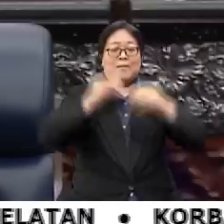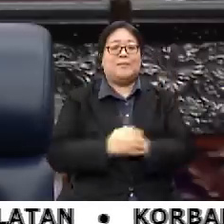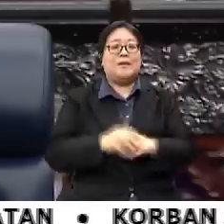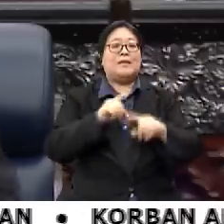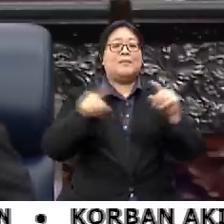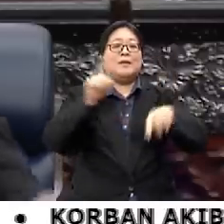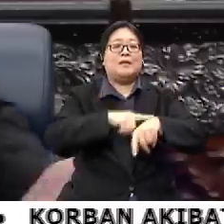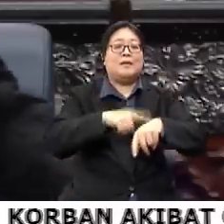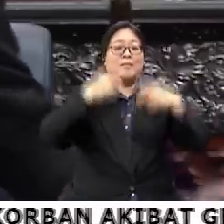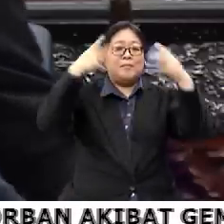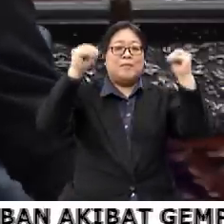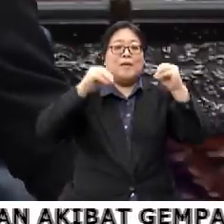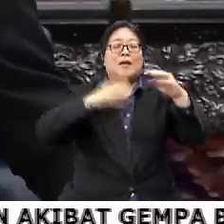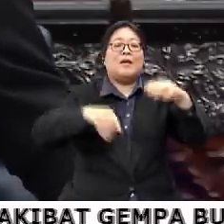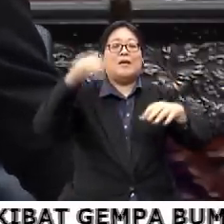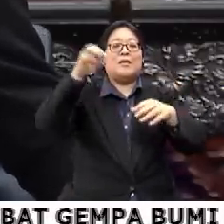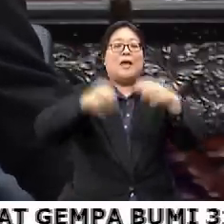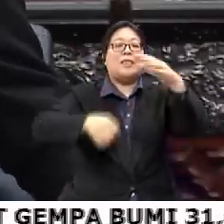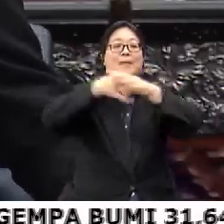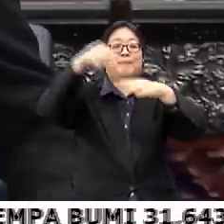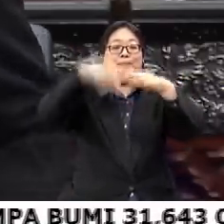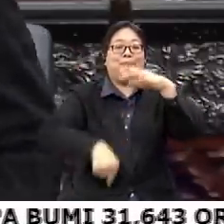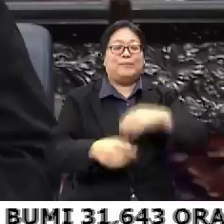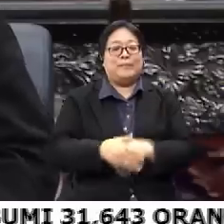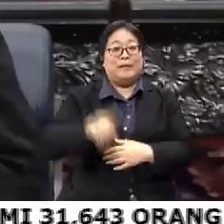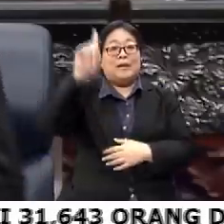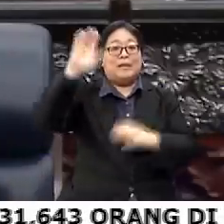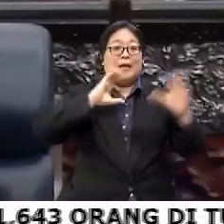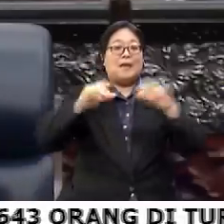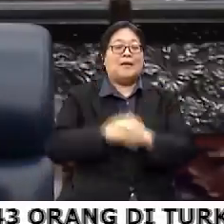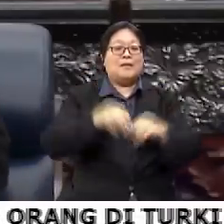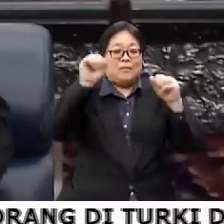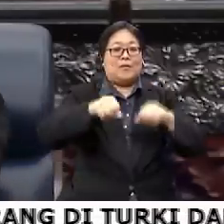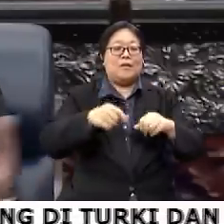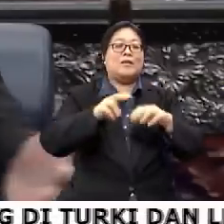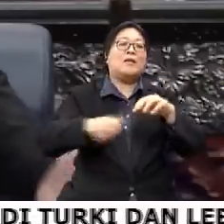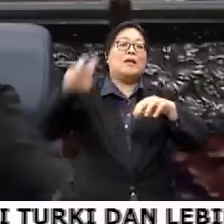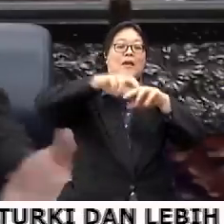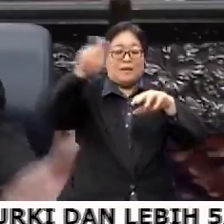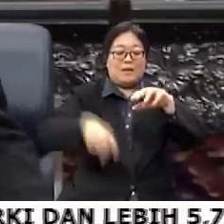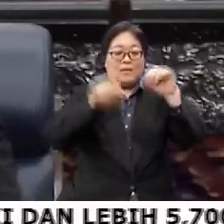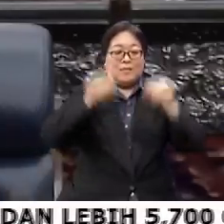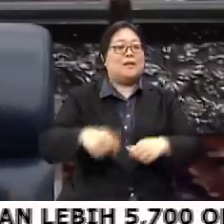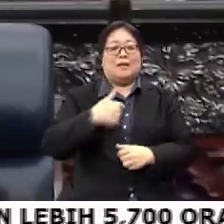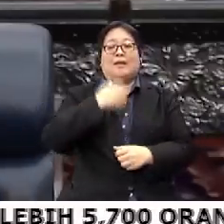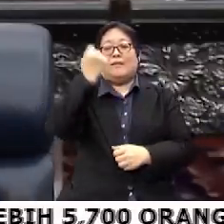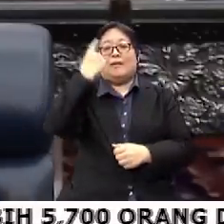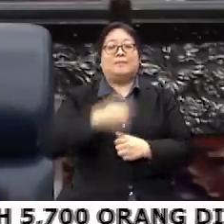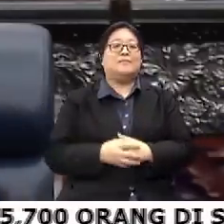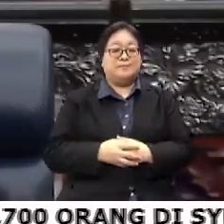Tapi tempoh masa Perdana Menteri tebuk atap. Singkat. Allah kata ini dia boleh naikkan kita, dia boleh turunkan kita. Saya faham